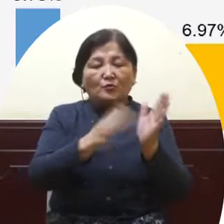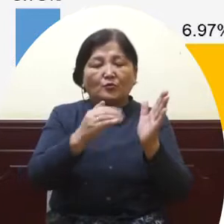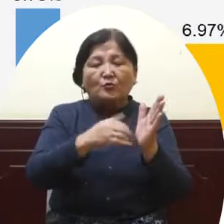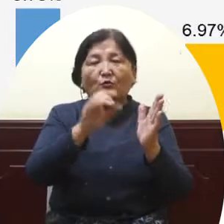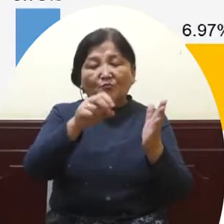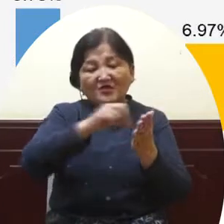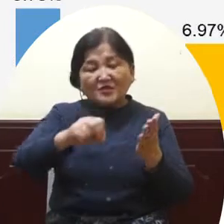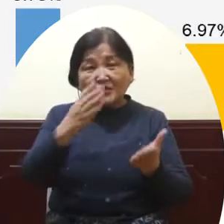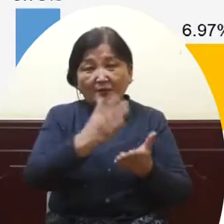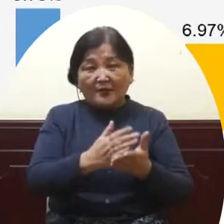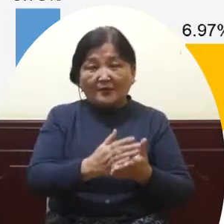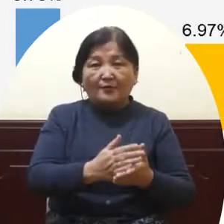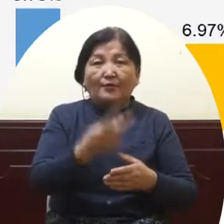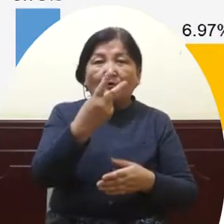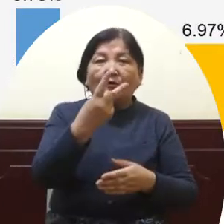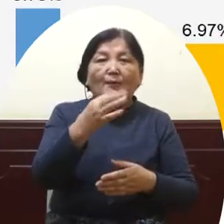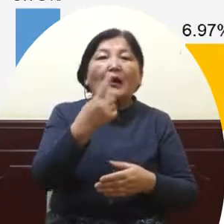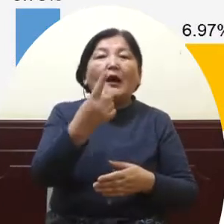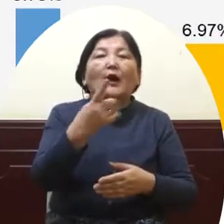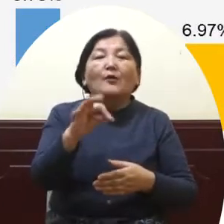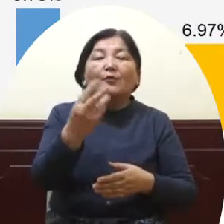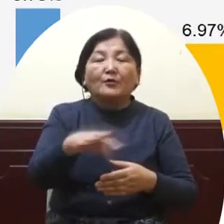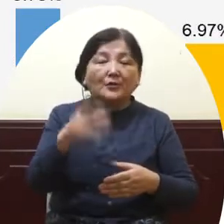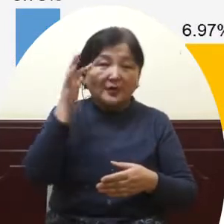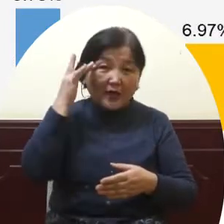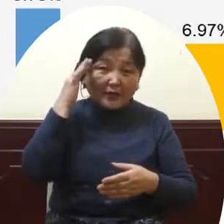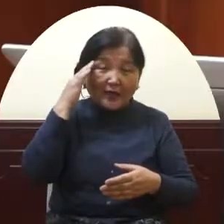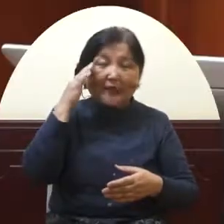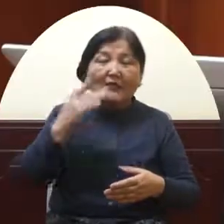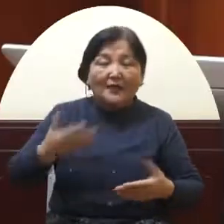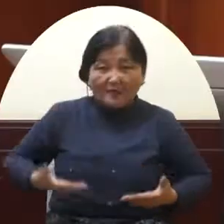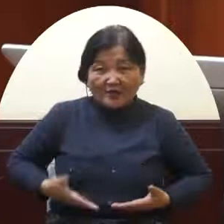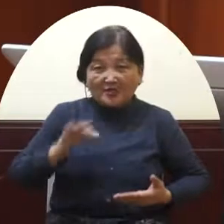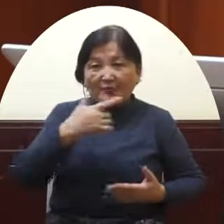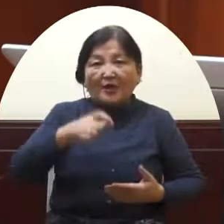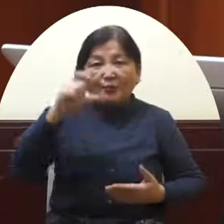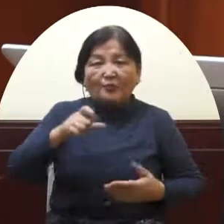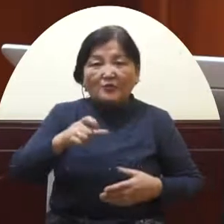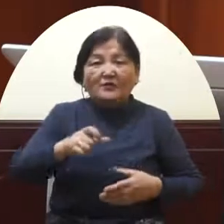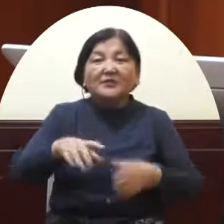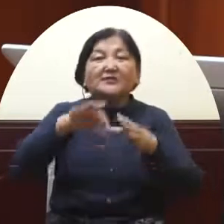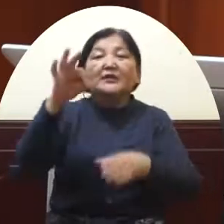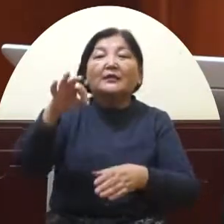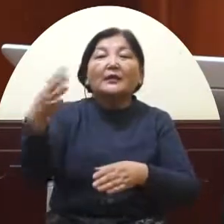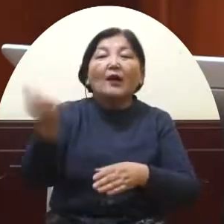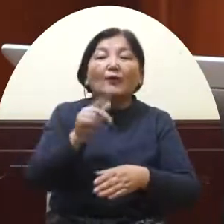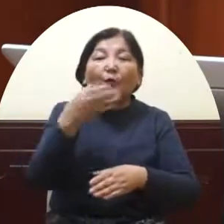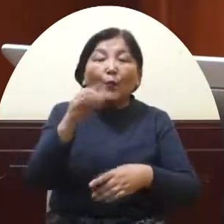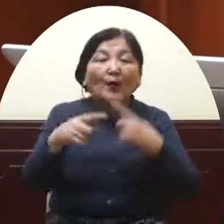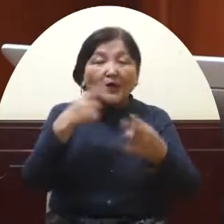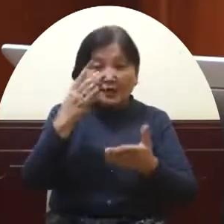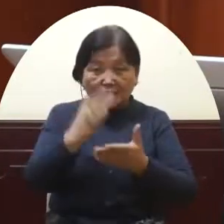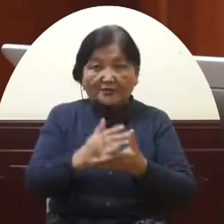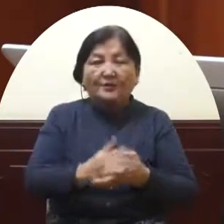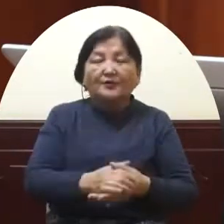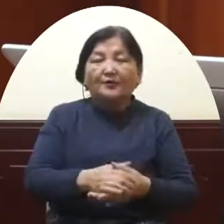Оноос хойш бид нэр харьцангуй гадаадад байгаа сонгогчдыг саналыг авах талаар 2011 оны 12